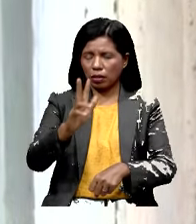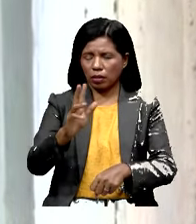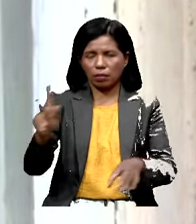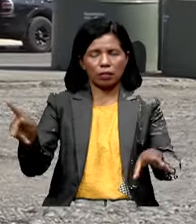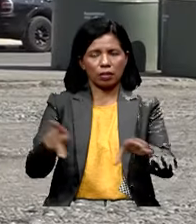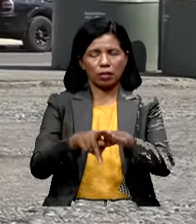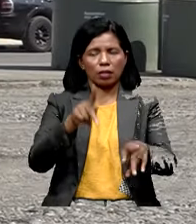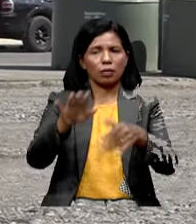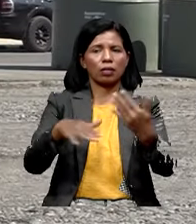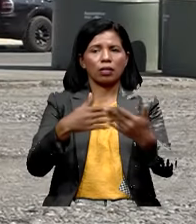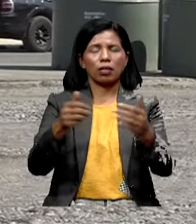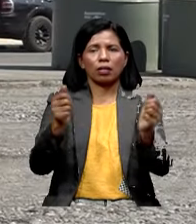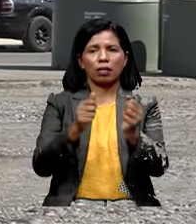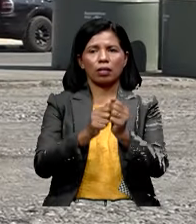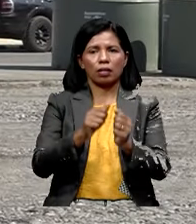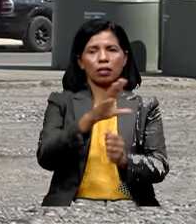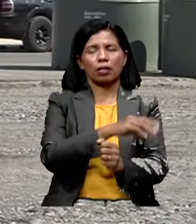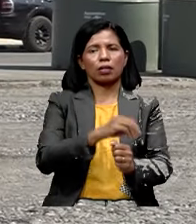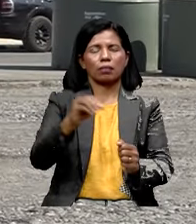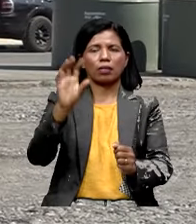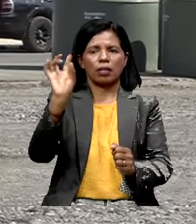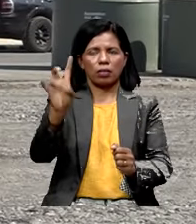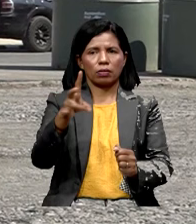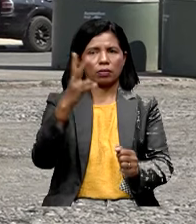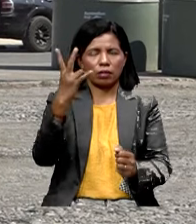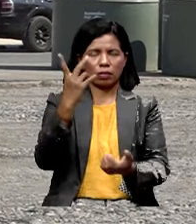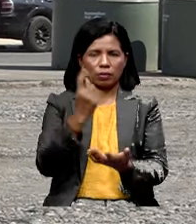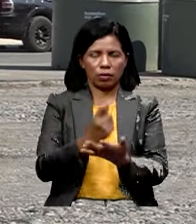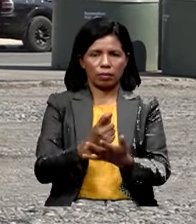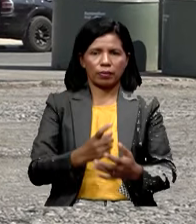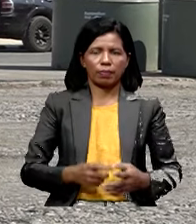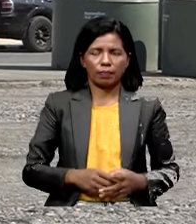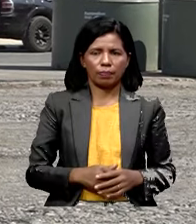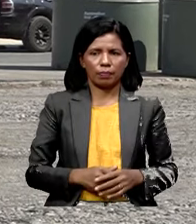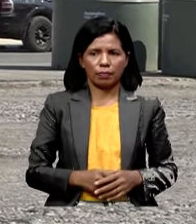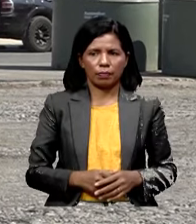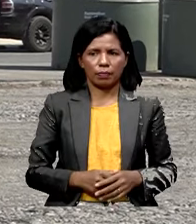partisipa husi sarani besi krihun atus hitu, ekipa cobertura GMN.